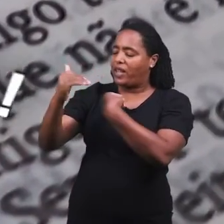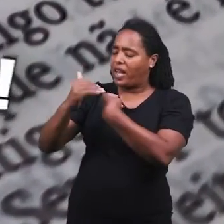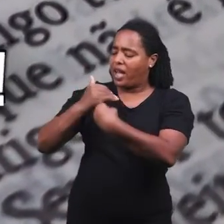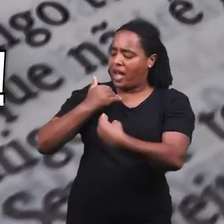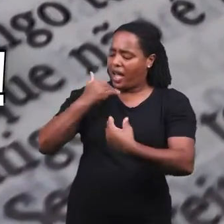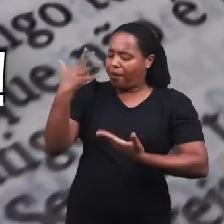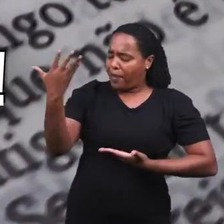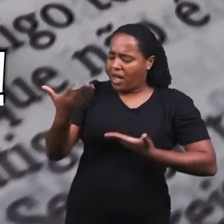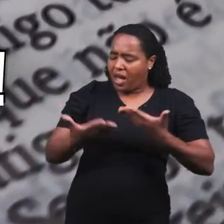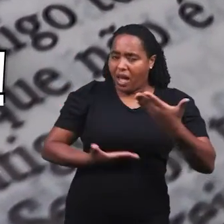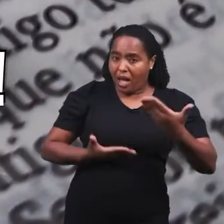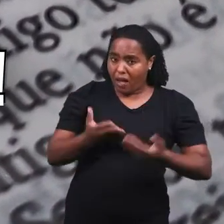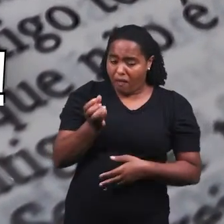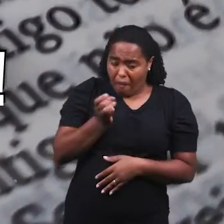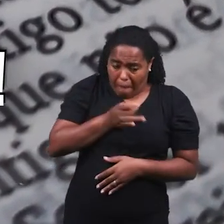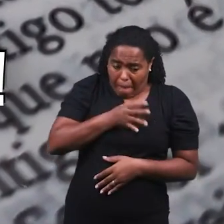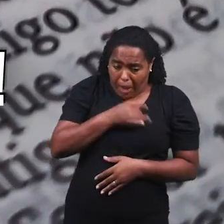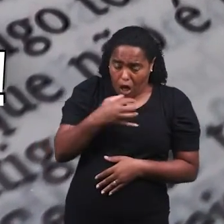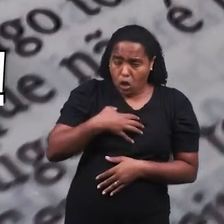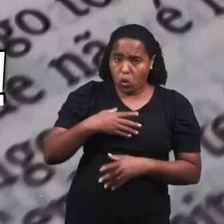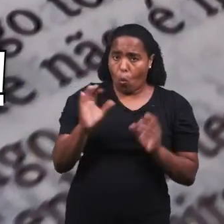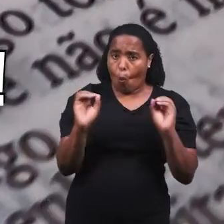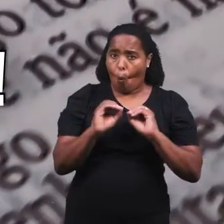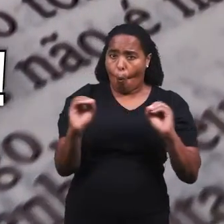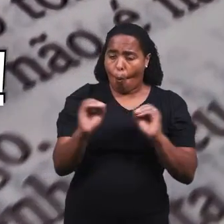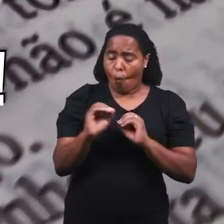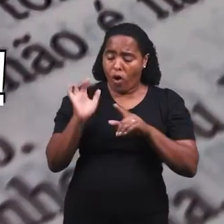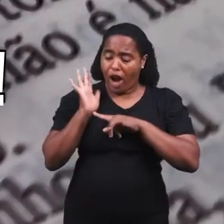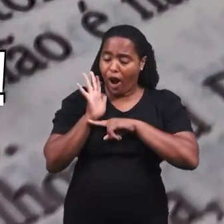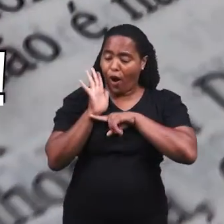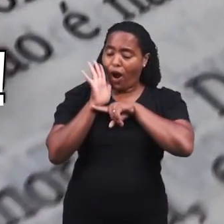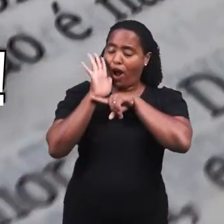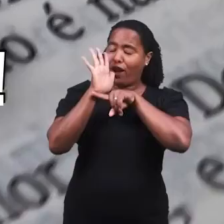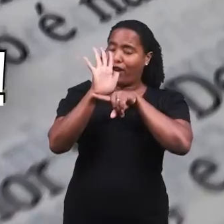Слуга мой, не бойся, я Тебе буду помогать.